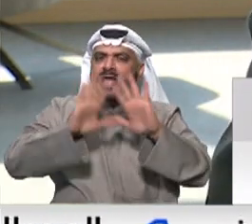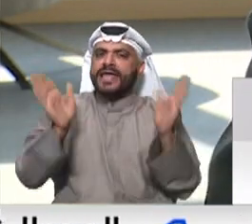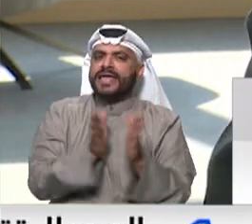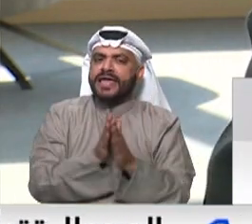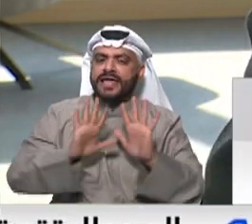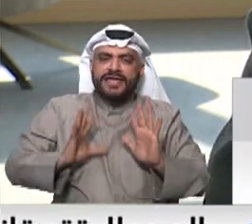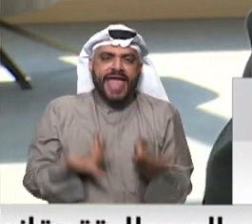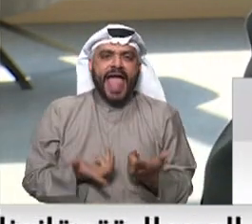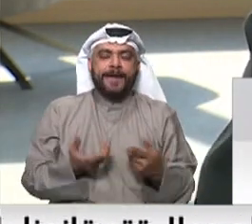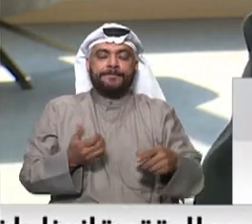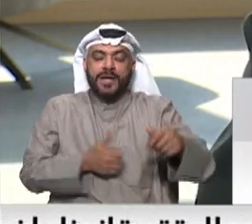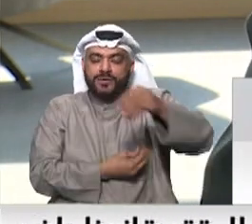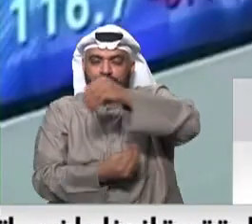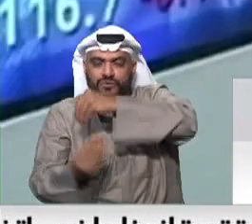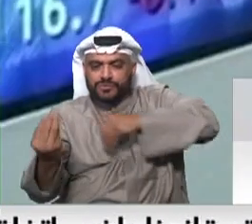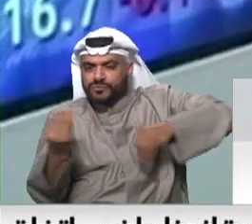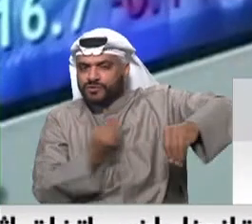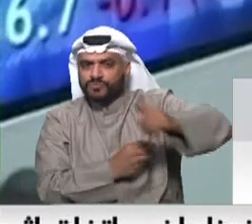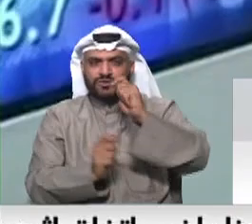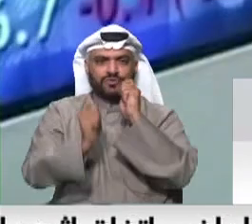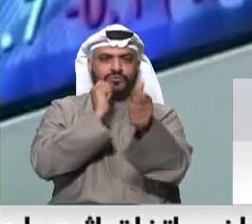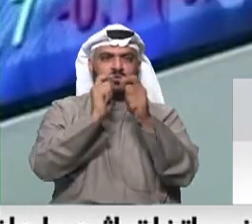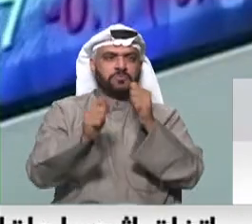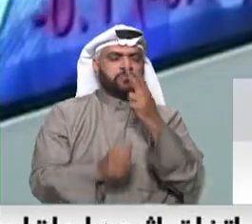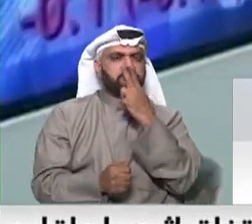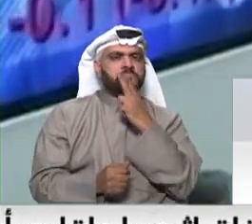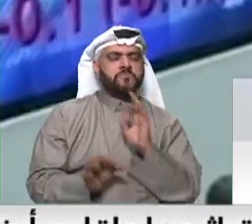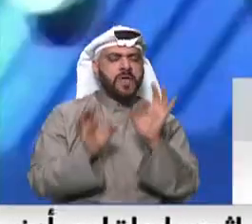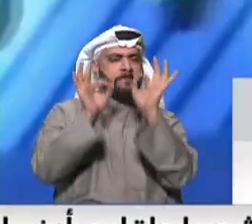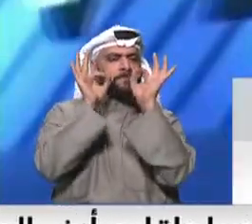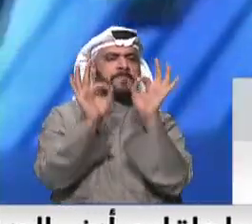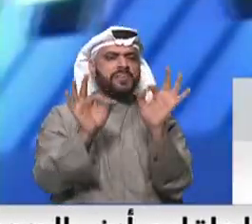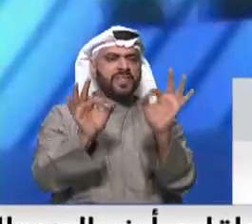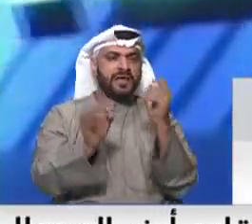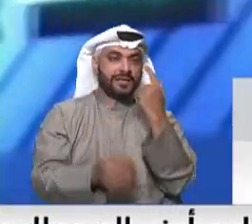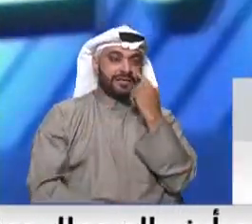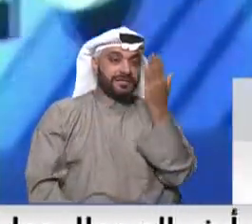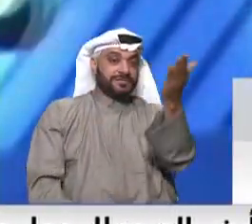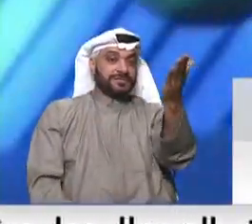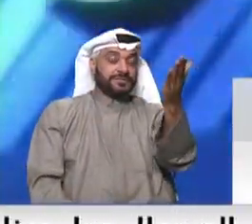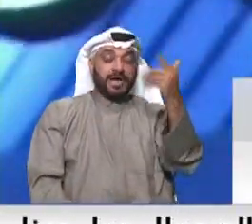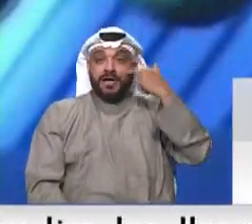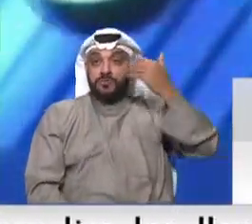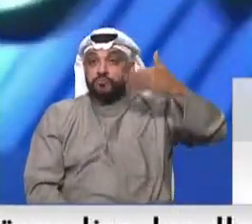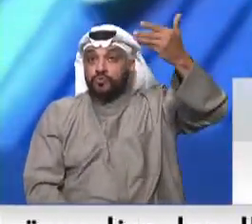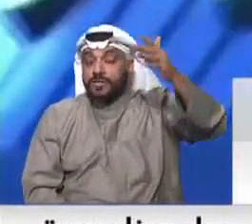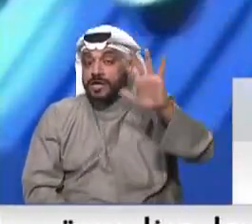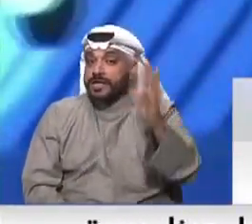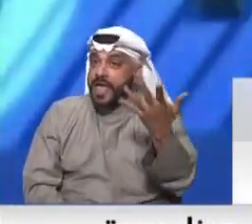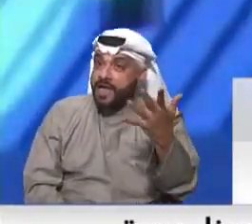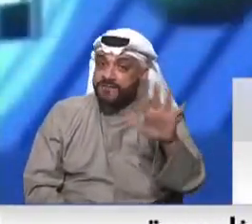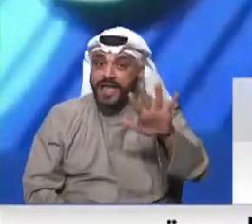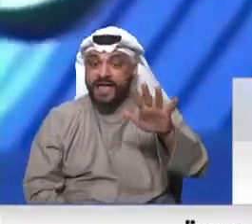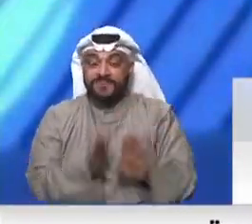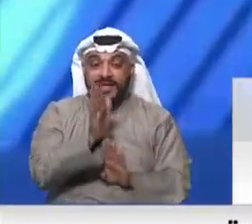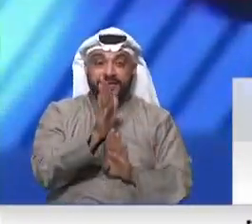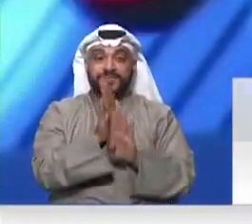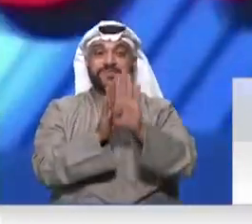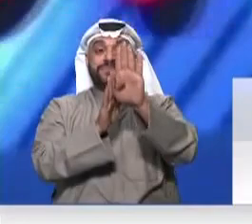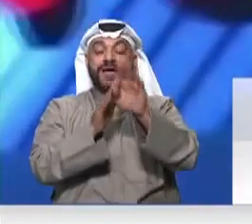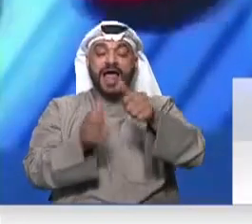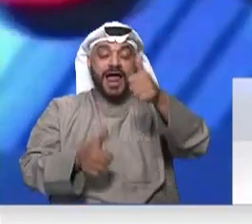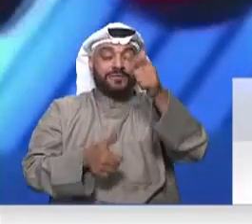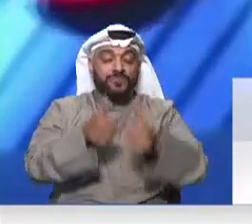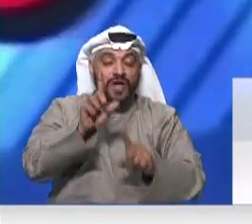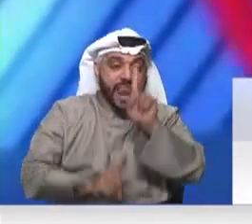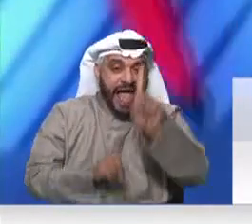بشكل دقيق واسرع هذه التقنيه ايضا تساعد على التنبؤ ب بناء